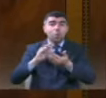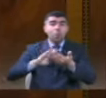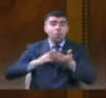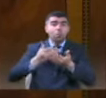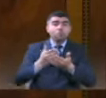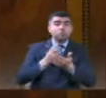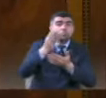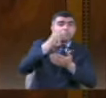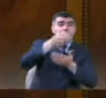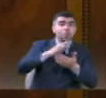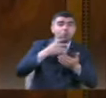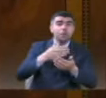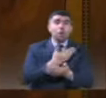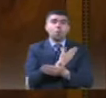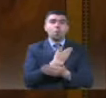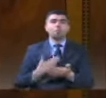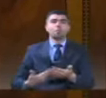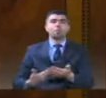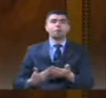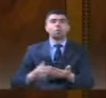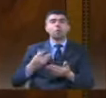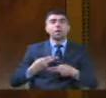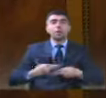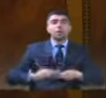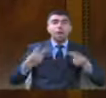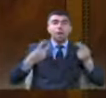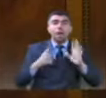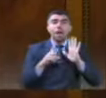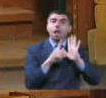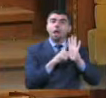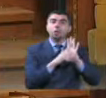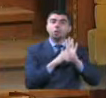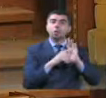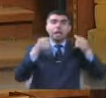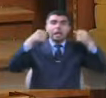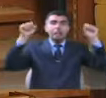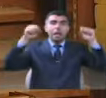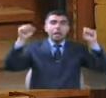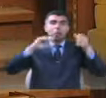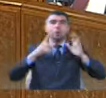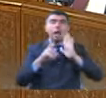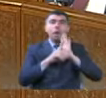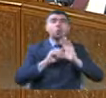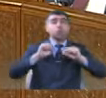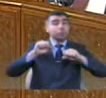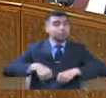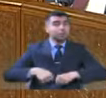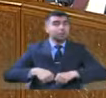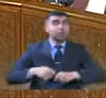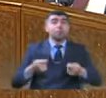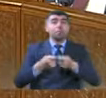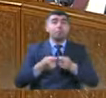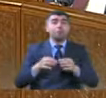مأسسة التوجه الاجتماعي للحكومة وإخراج القانون التنظيمي للإضراب وكذا القانون التنظيمي